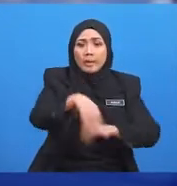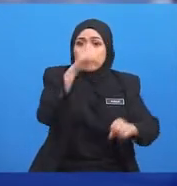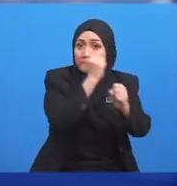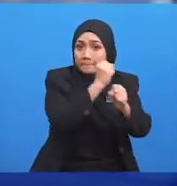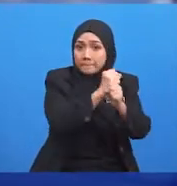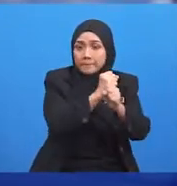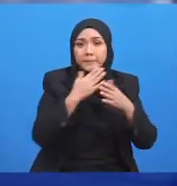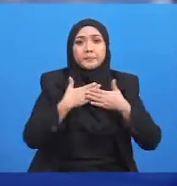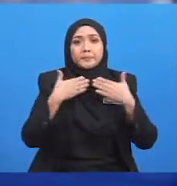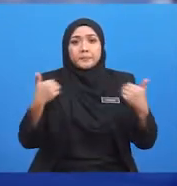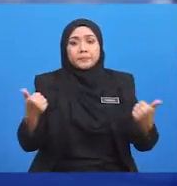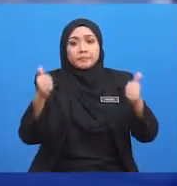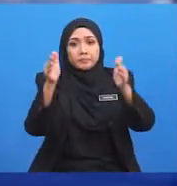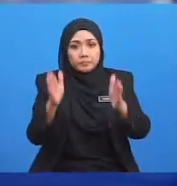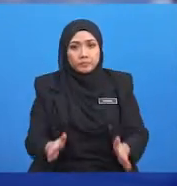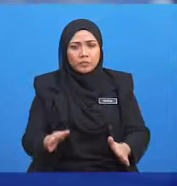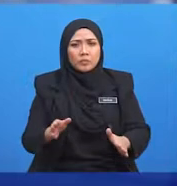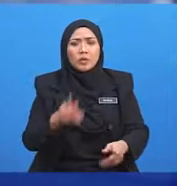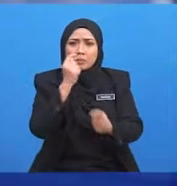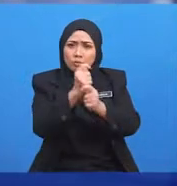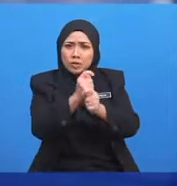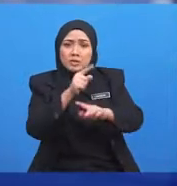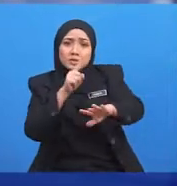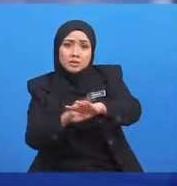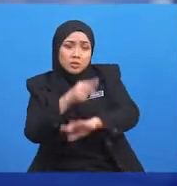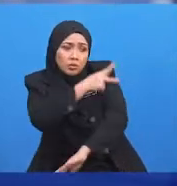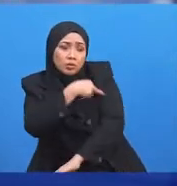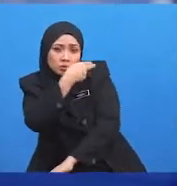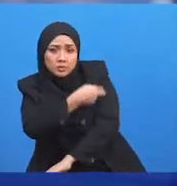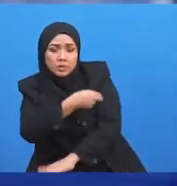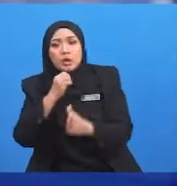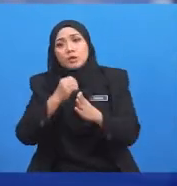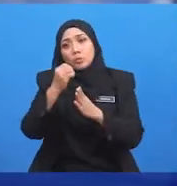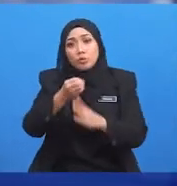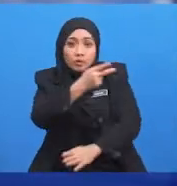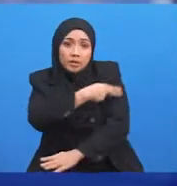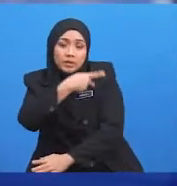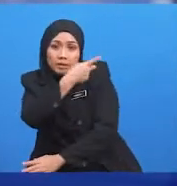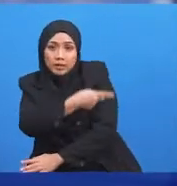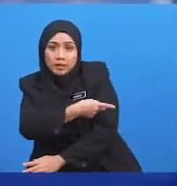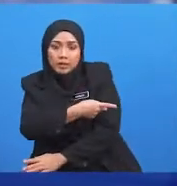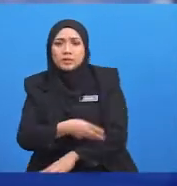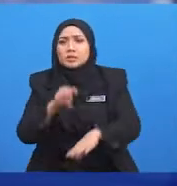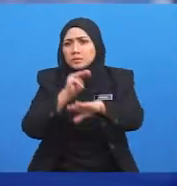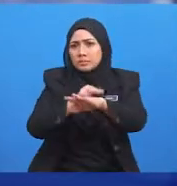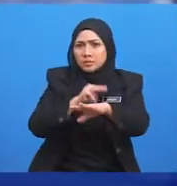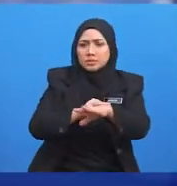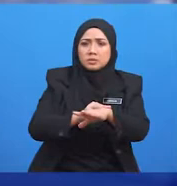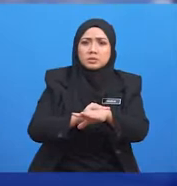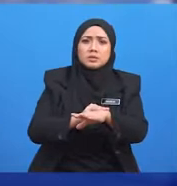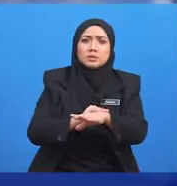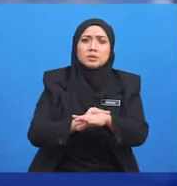kesihatan yang bertugas di hospital atau klinik semasa berhadapan